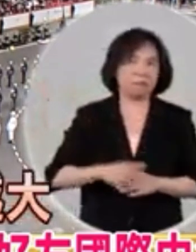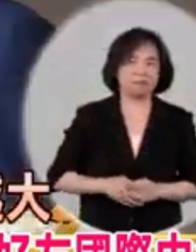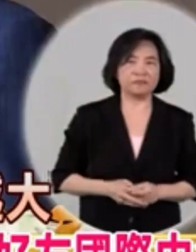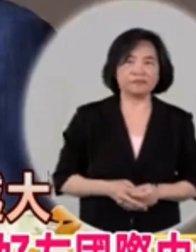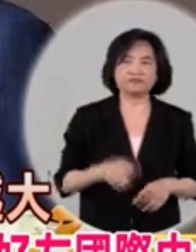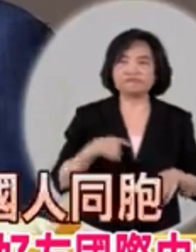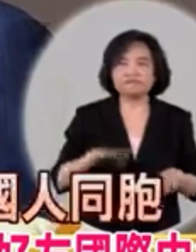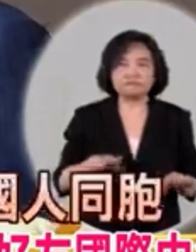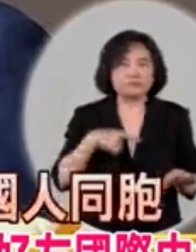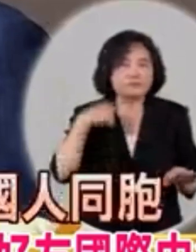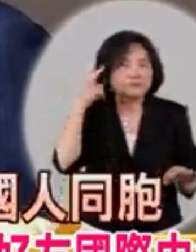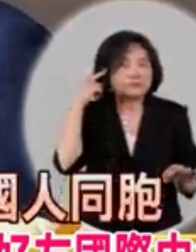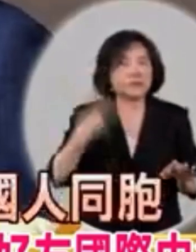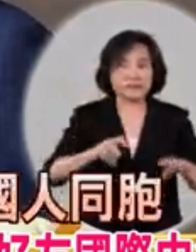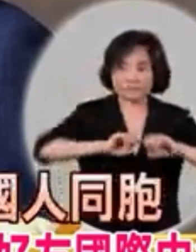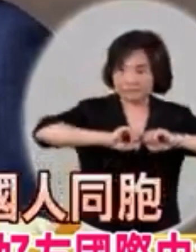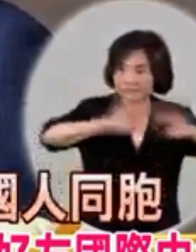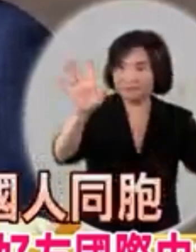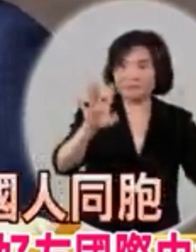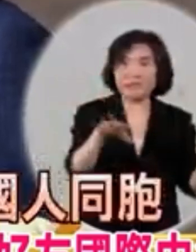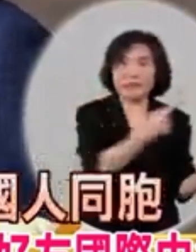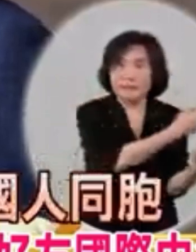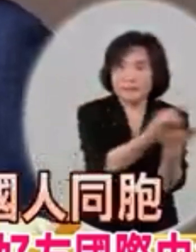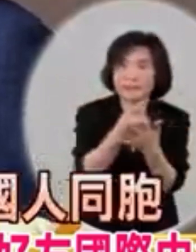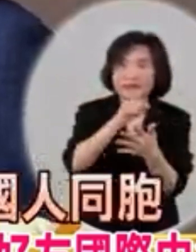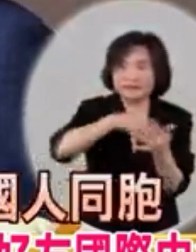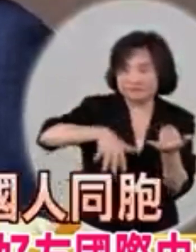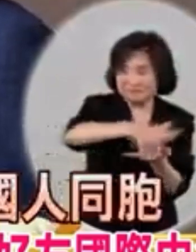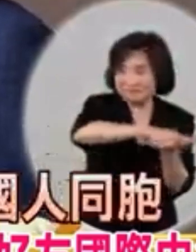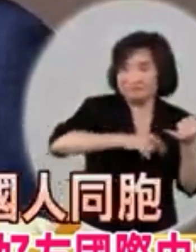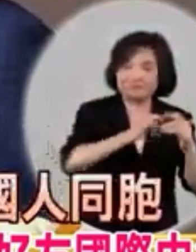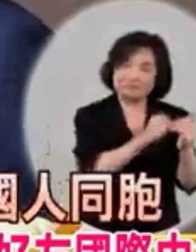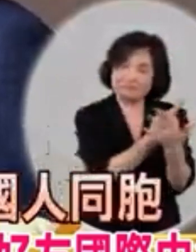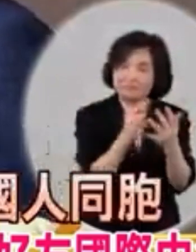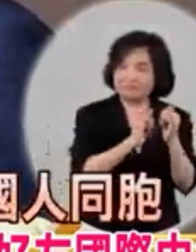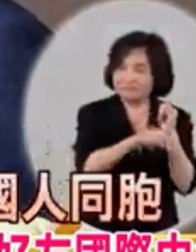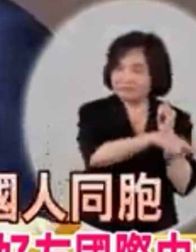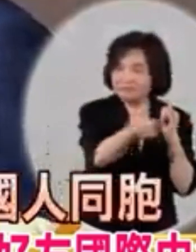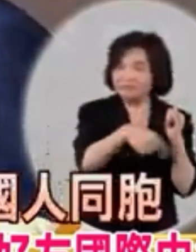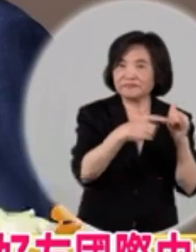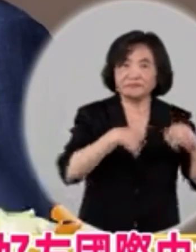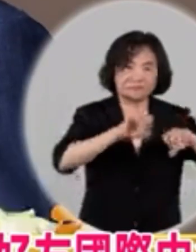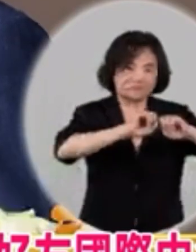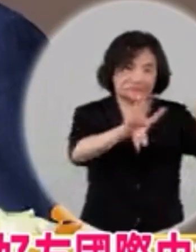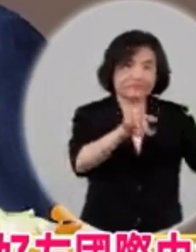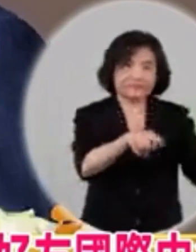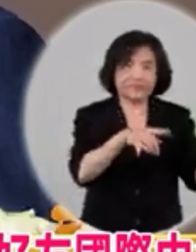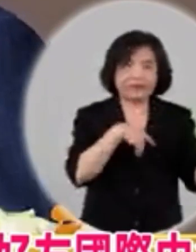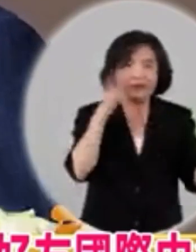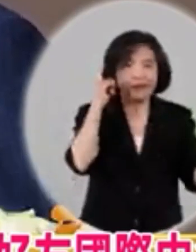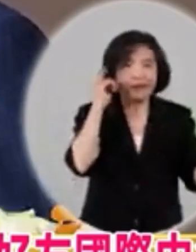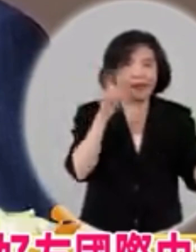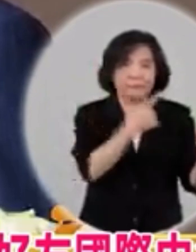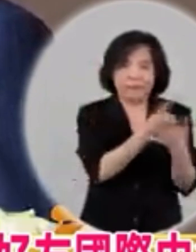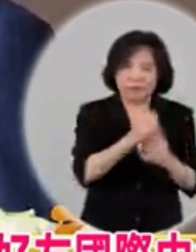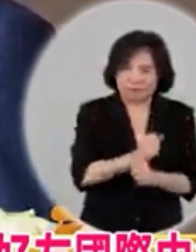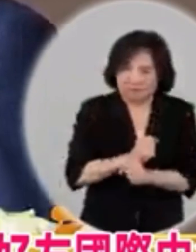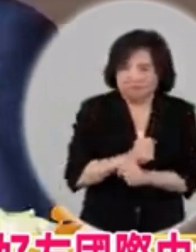以我要提醒所有的国人同胞，我们没有松懈的本